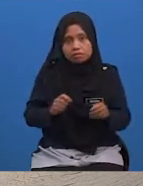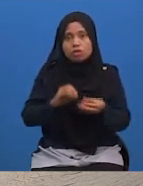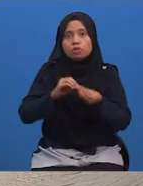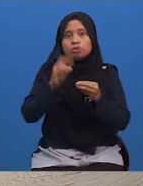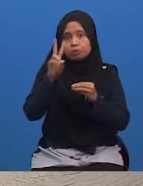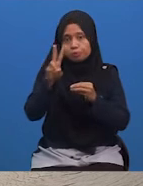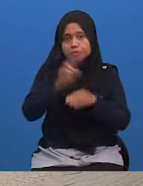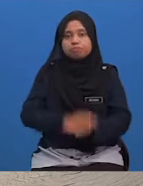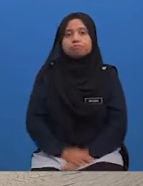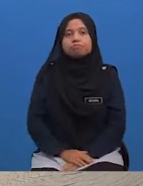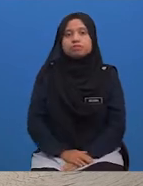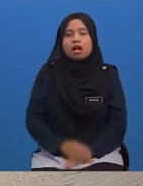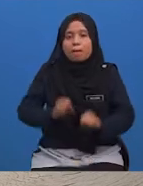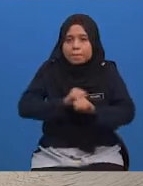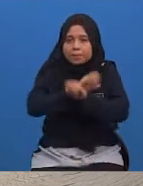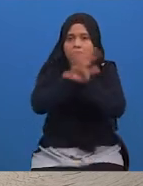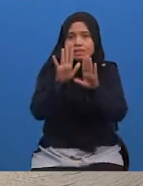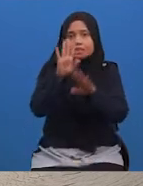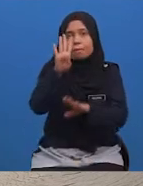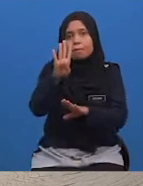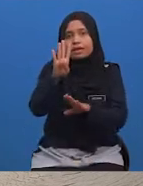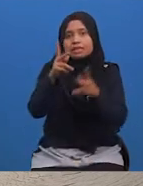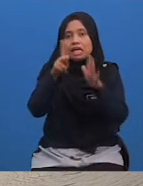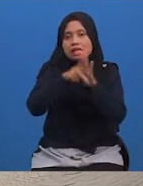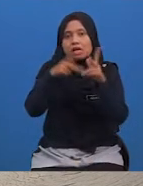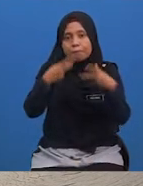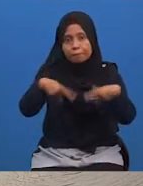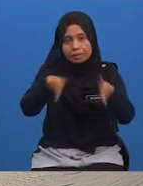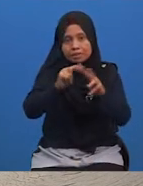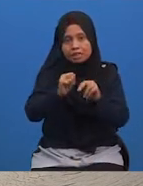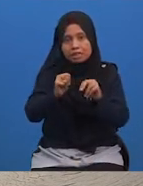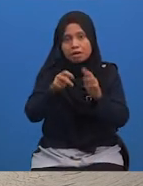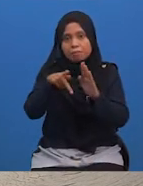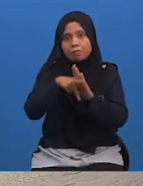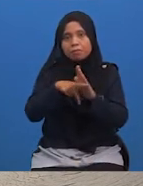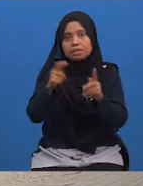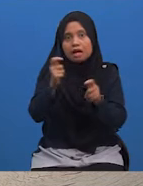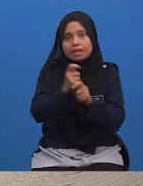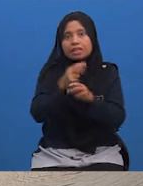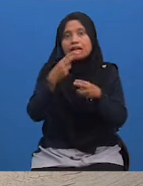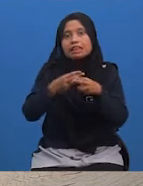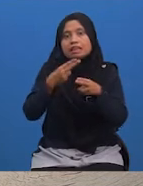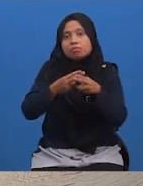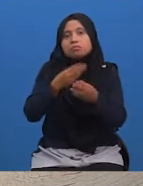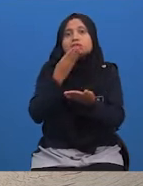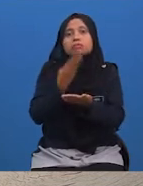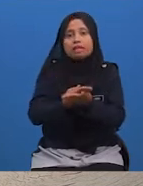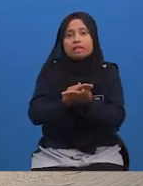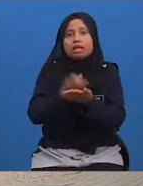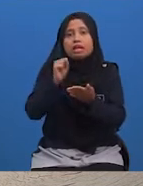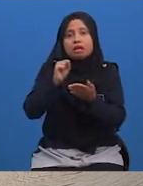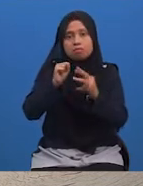Yang kedua, menjelaskan 4 kepentingan mempertahankan nama